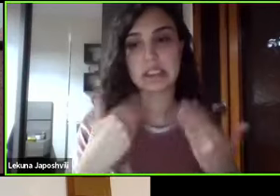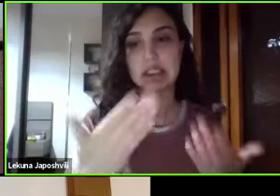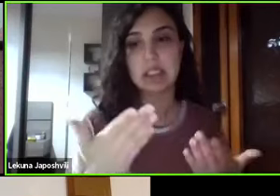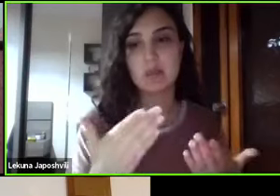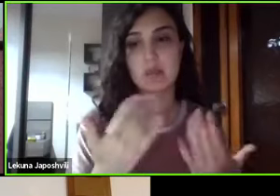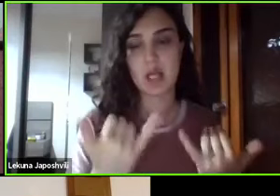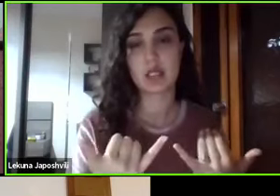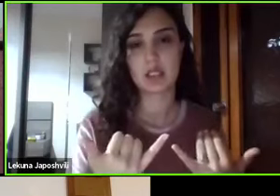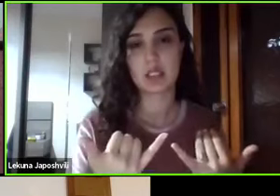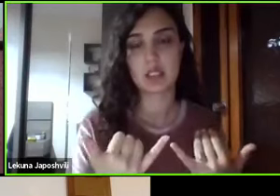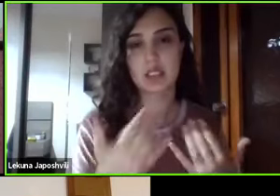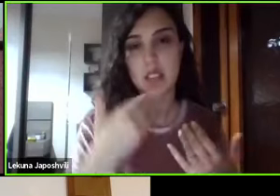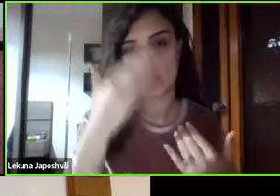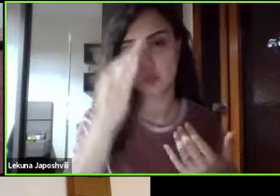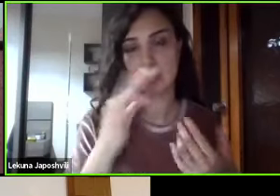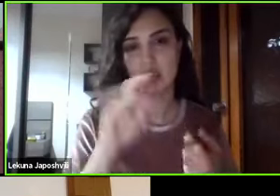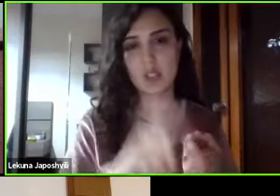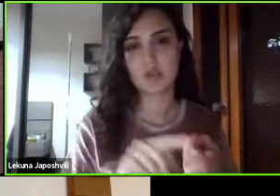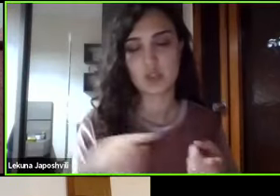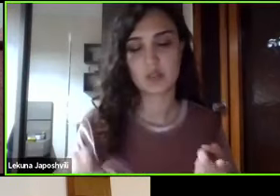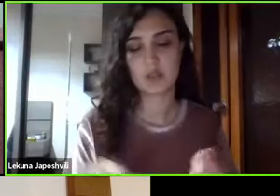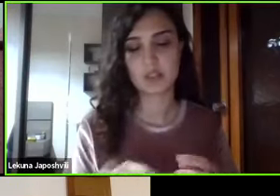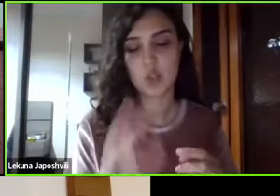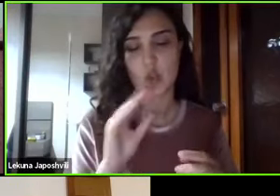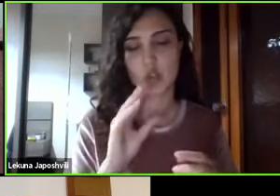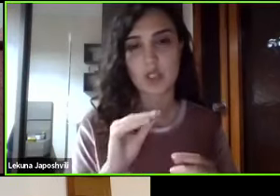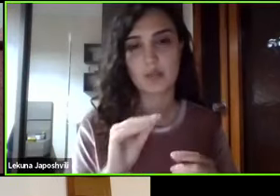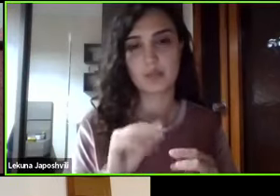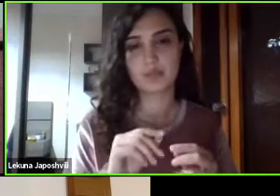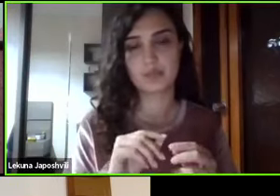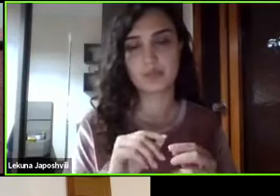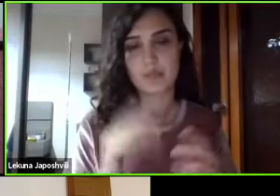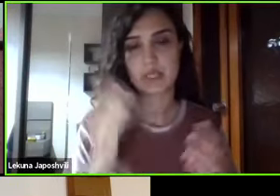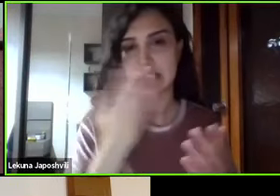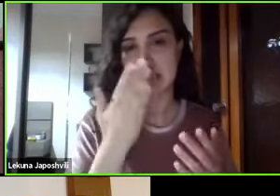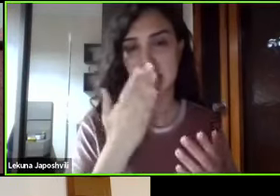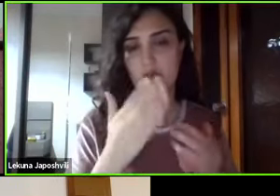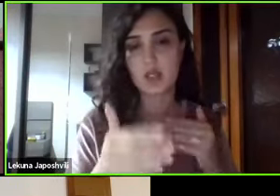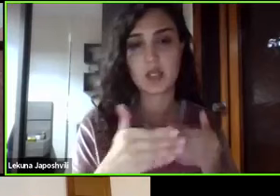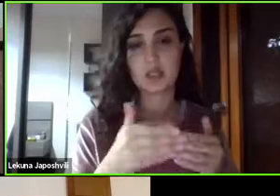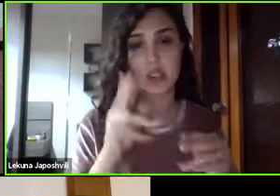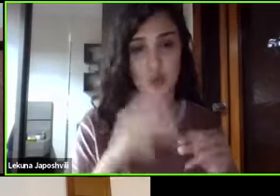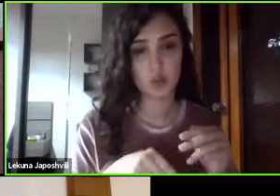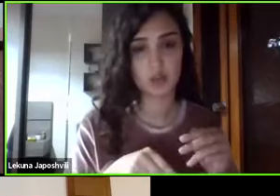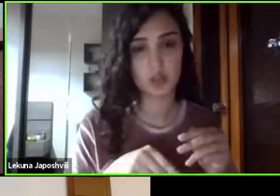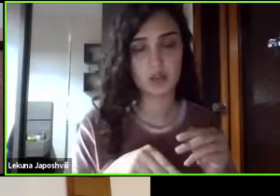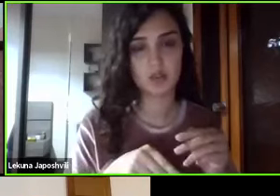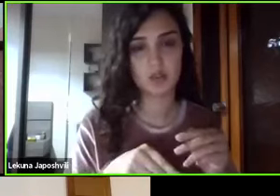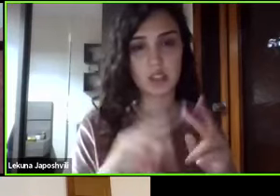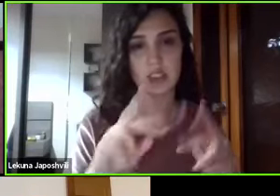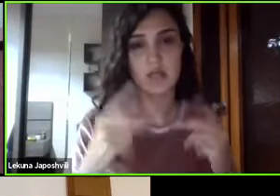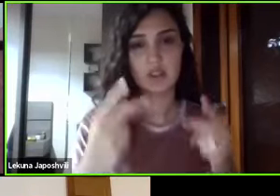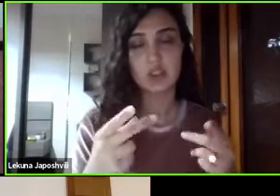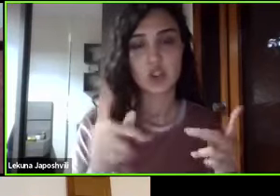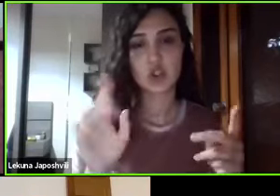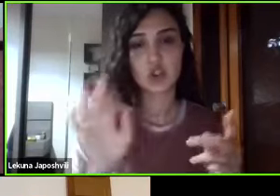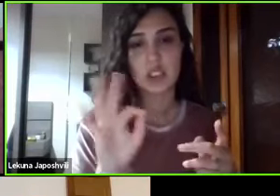ახლა თქვა ზაფხულთან დაკავშირებით. როცა სწავლა მოგეხსენება დასრულდა, გადავედით